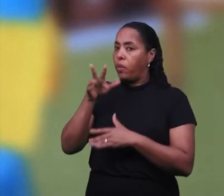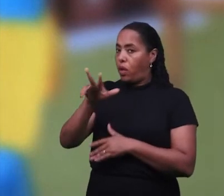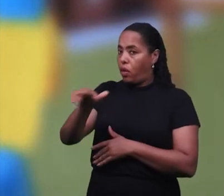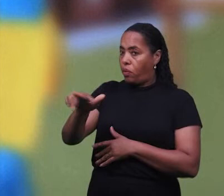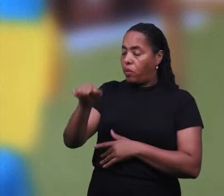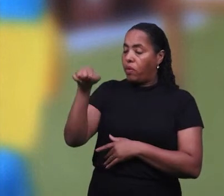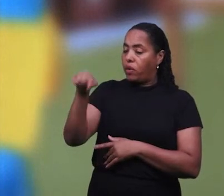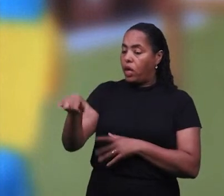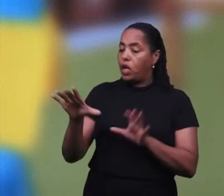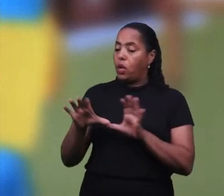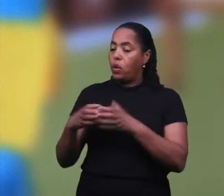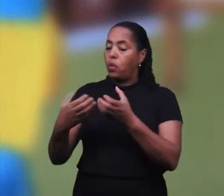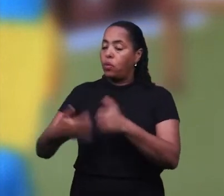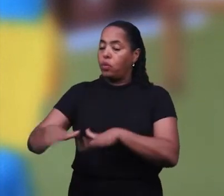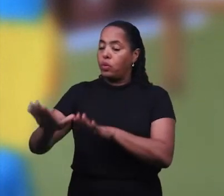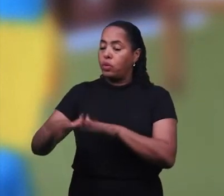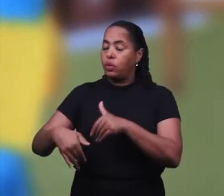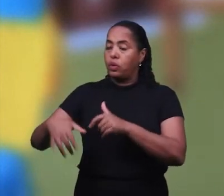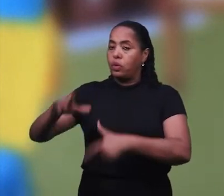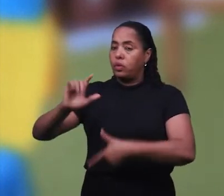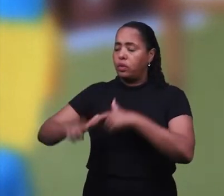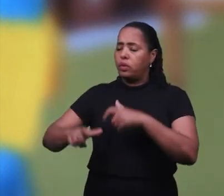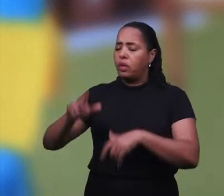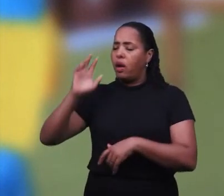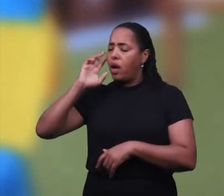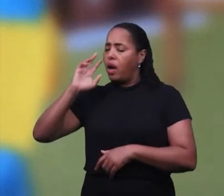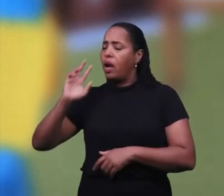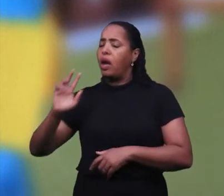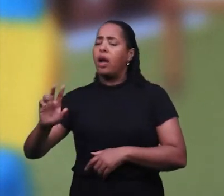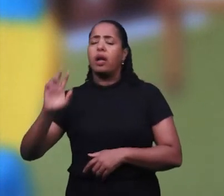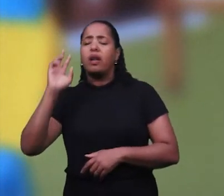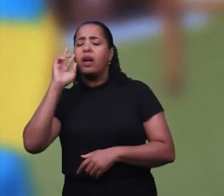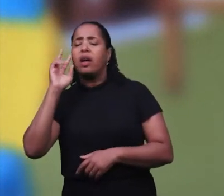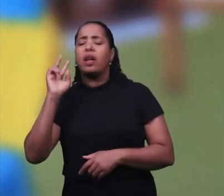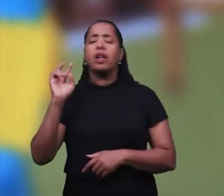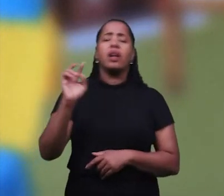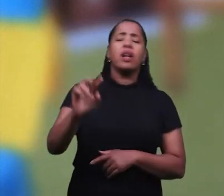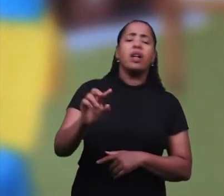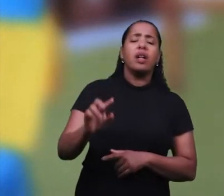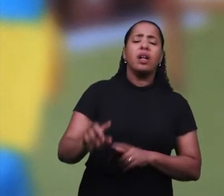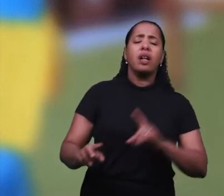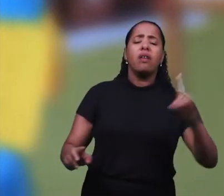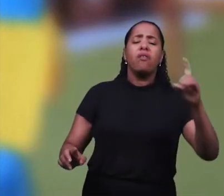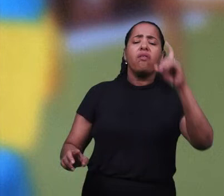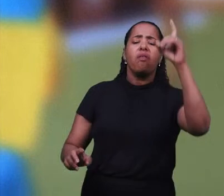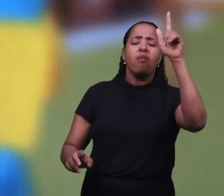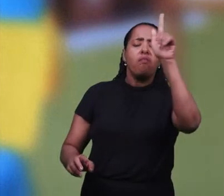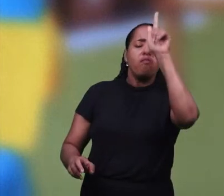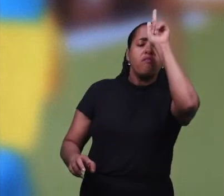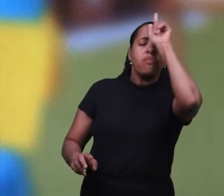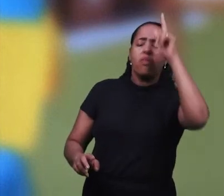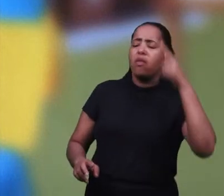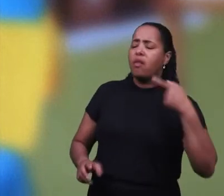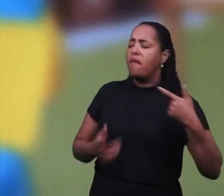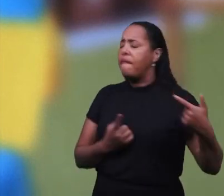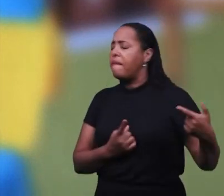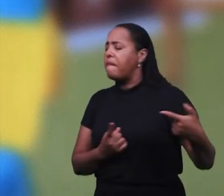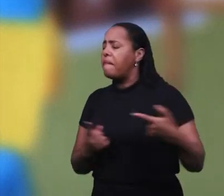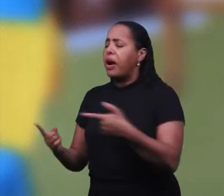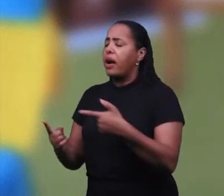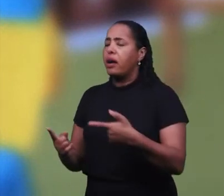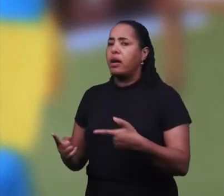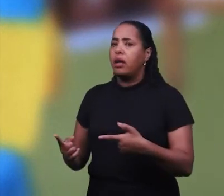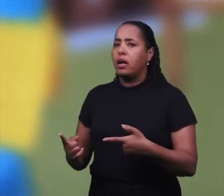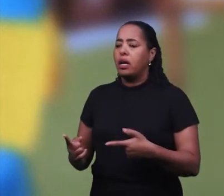dans le campement pour apporter de la nourriture à ses frères, il entend Goliath qui prononce